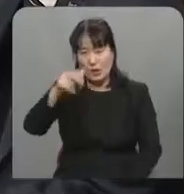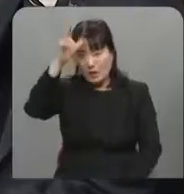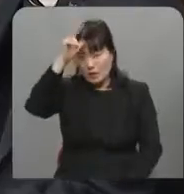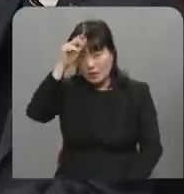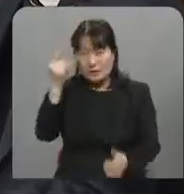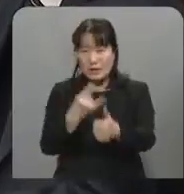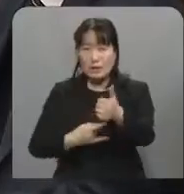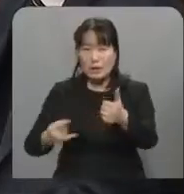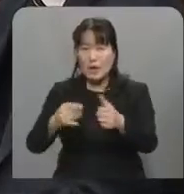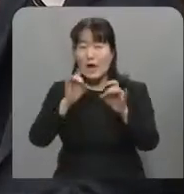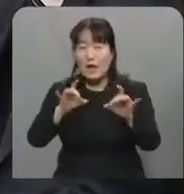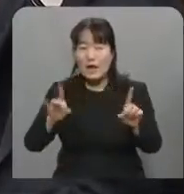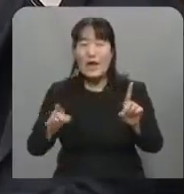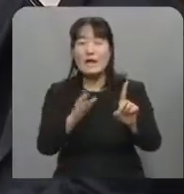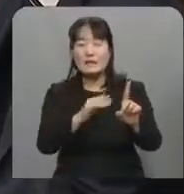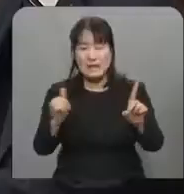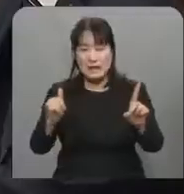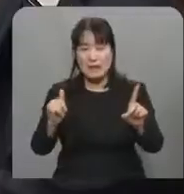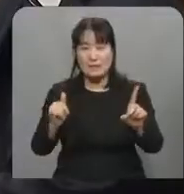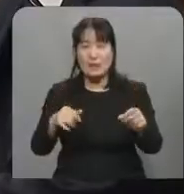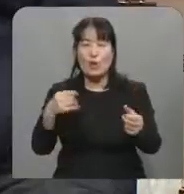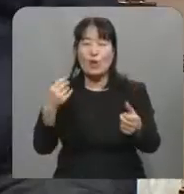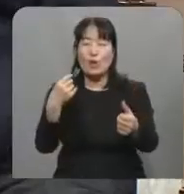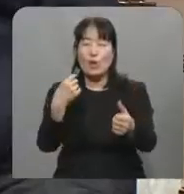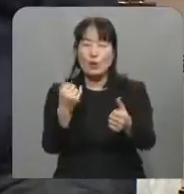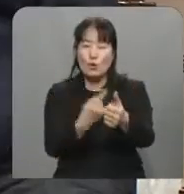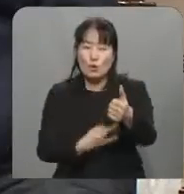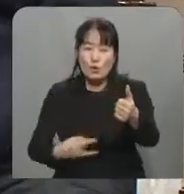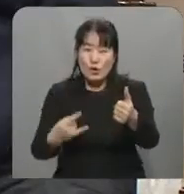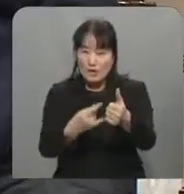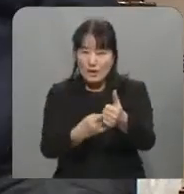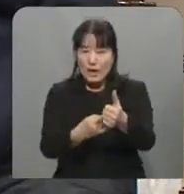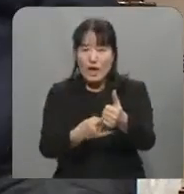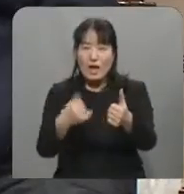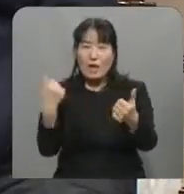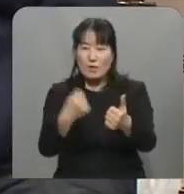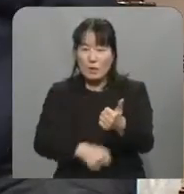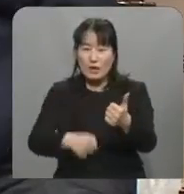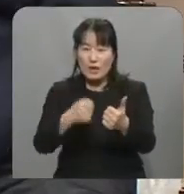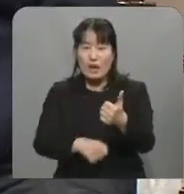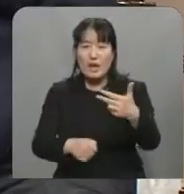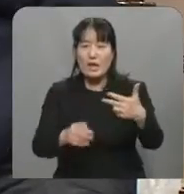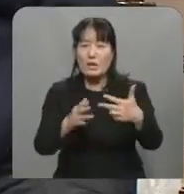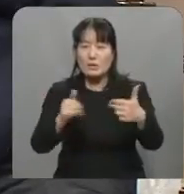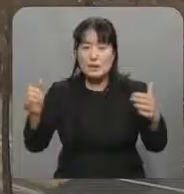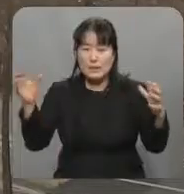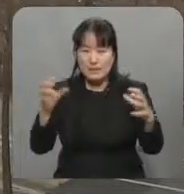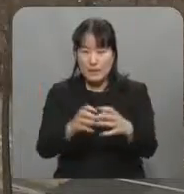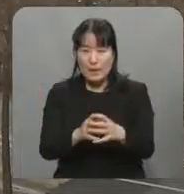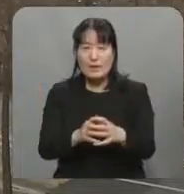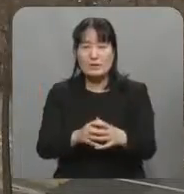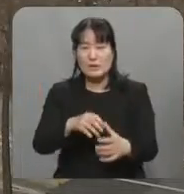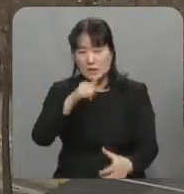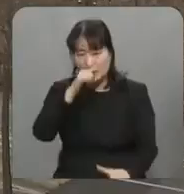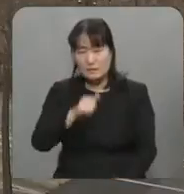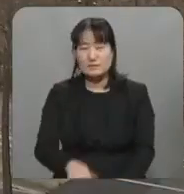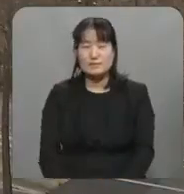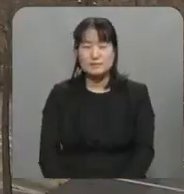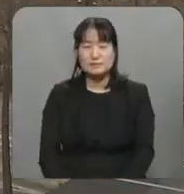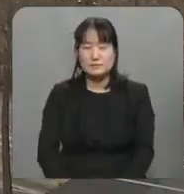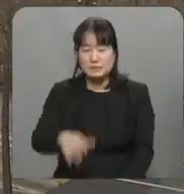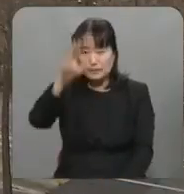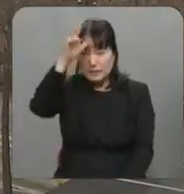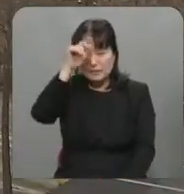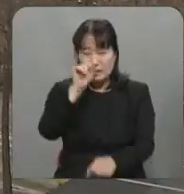국가경찰위가 각각 1명씩을, 도의회가 2명을 추천해 모두 7명으로 자치경찰위를 구성합니다. 또 경찰위